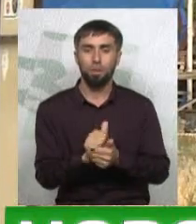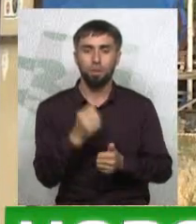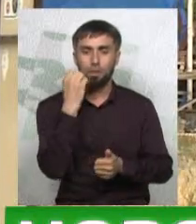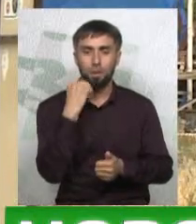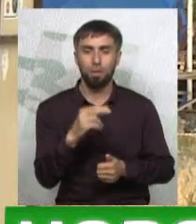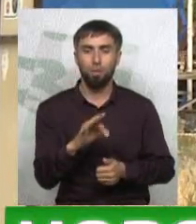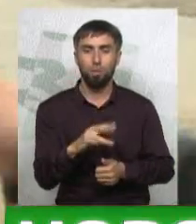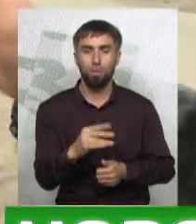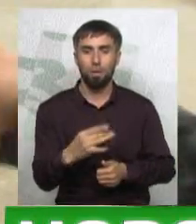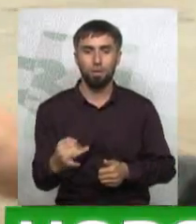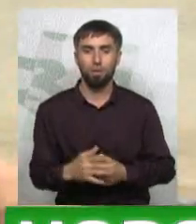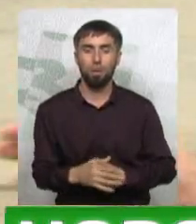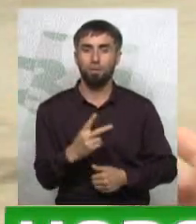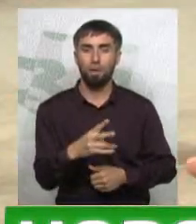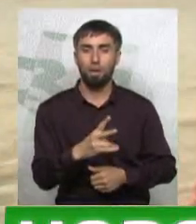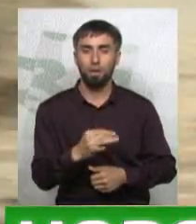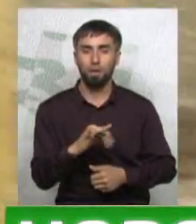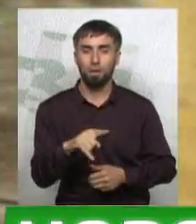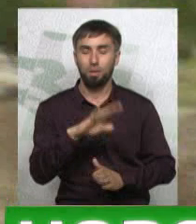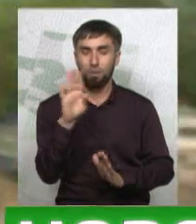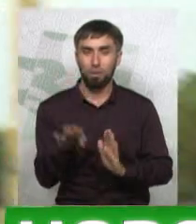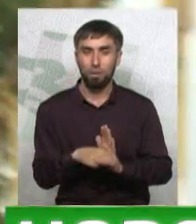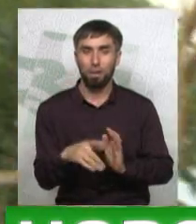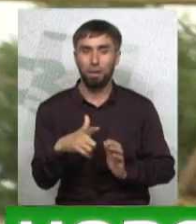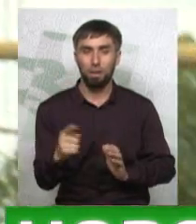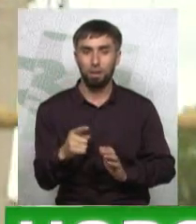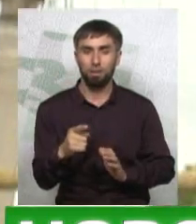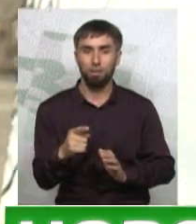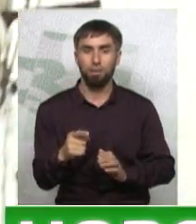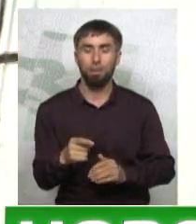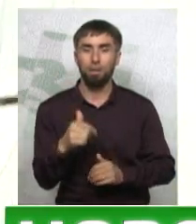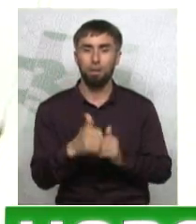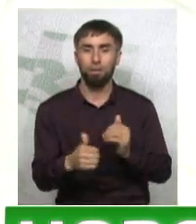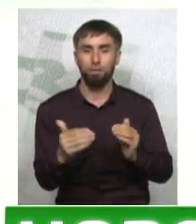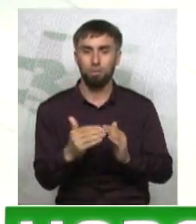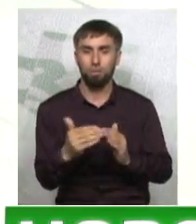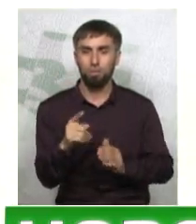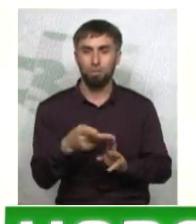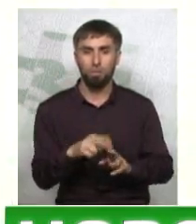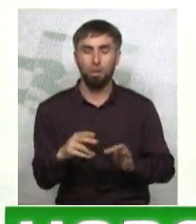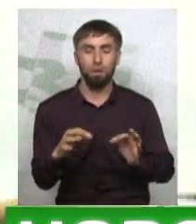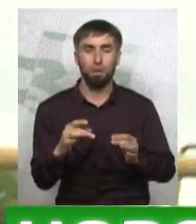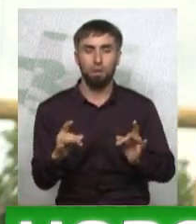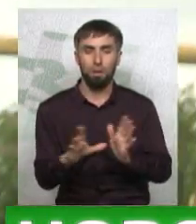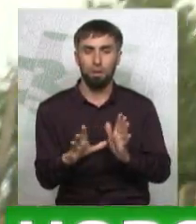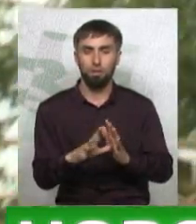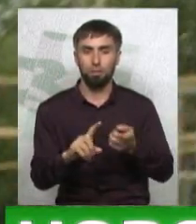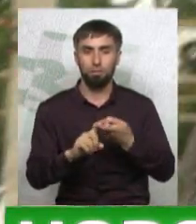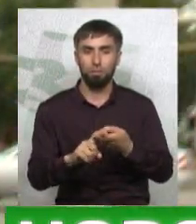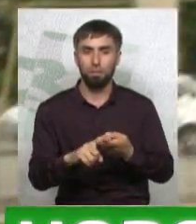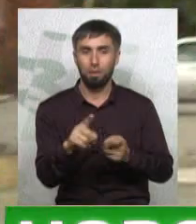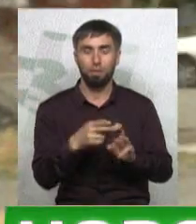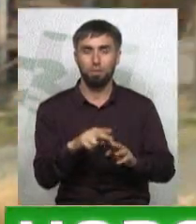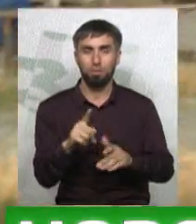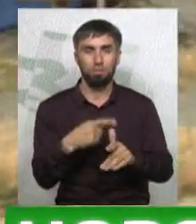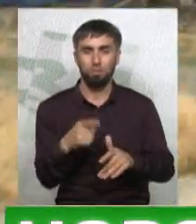ветхих коммуникаций. Две линии наземного газопровода с ответвлениями в каждый дом почти пересекаются с электрическими. Это своеобразная